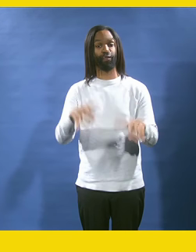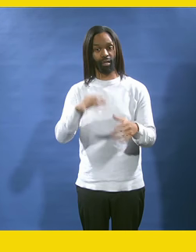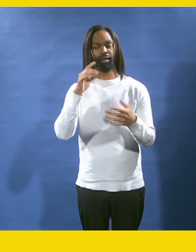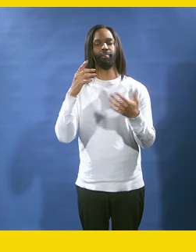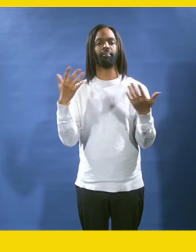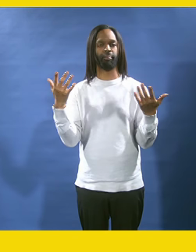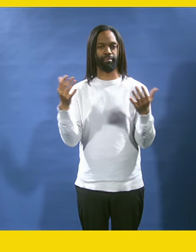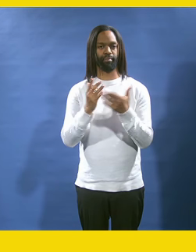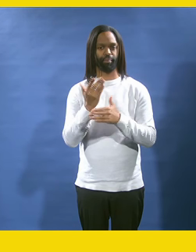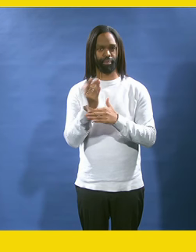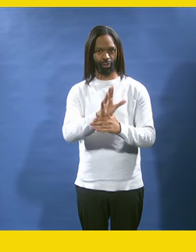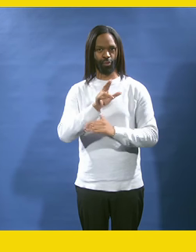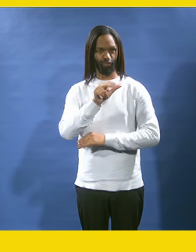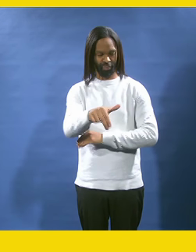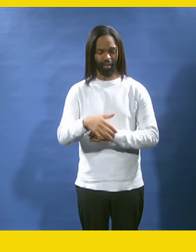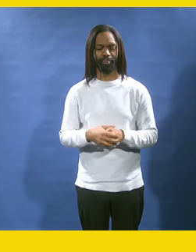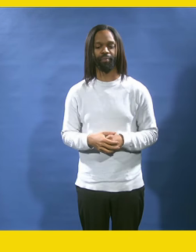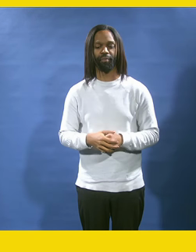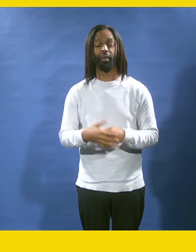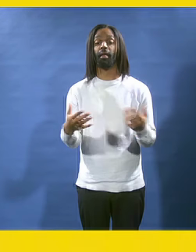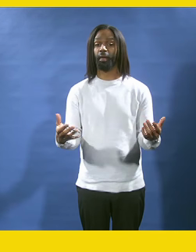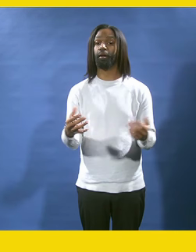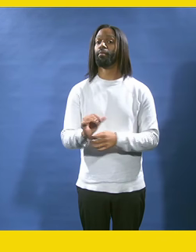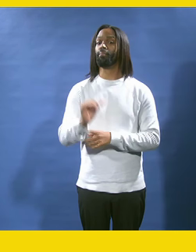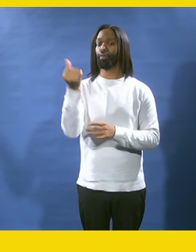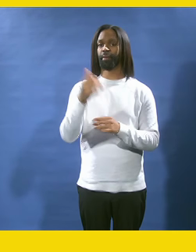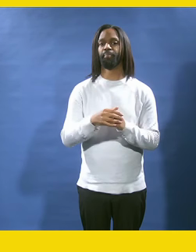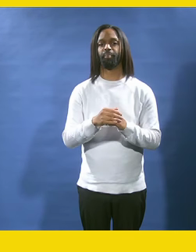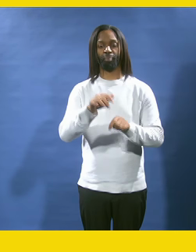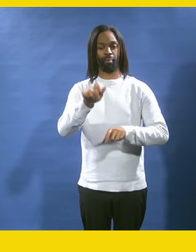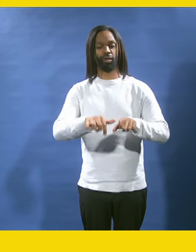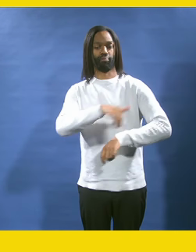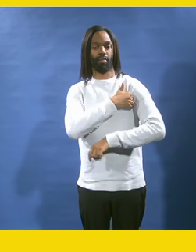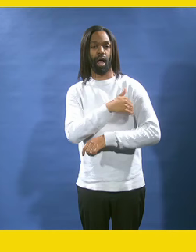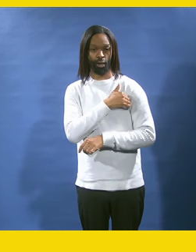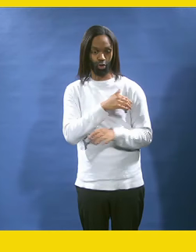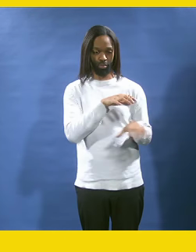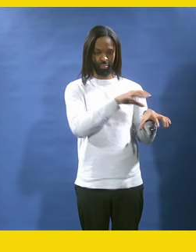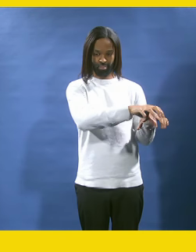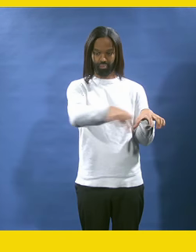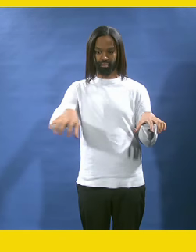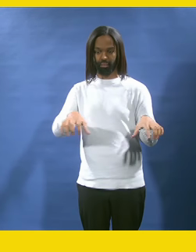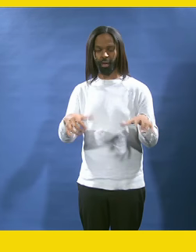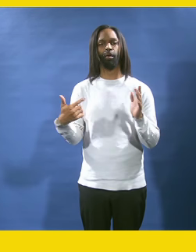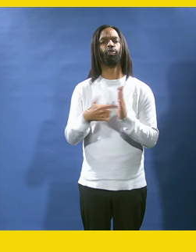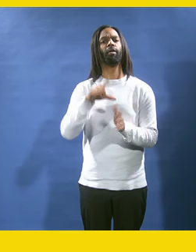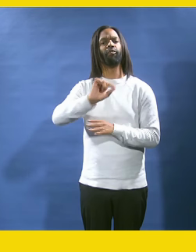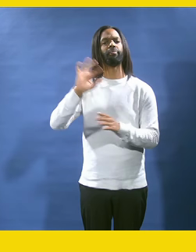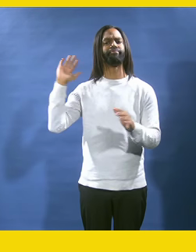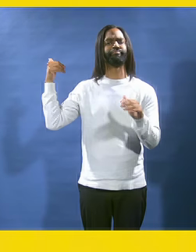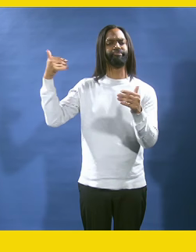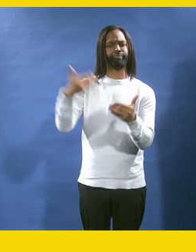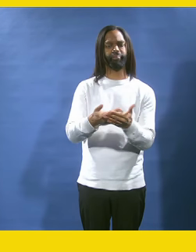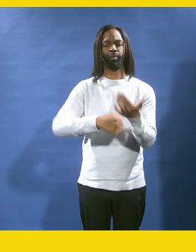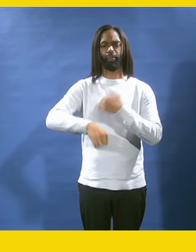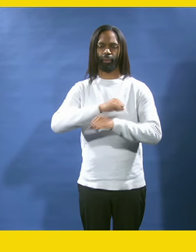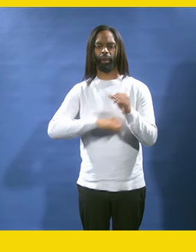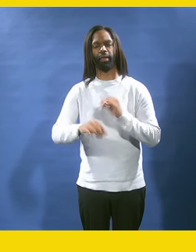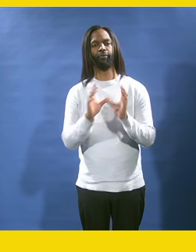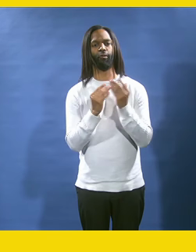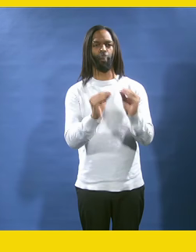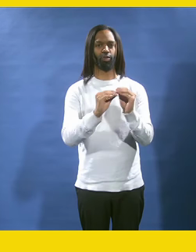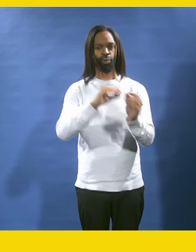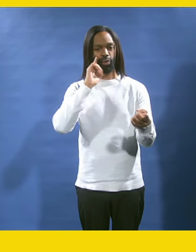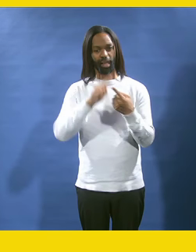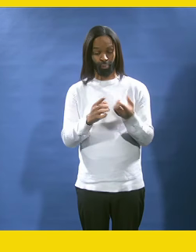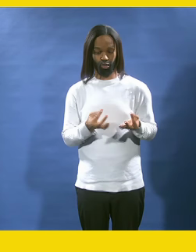sein de notre collectivité, nous avons mis en place pour nos agents des formations soutenues depuis 2020 pour sensibiliser nos agents aux violences sexistes